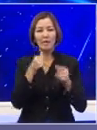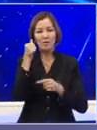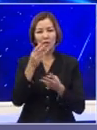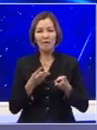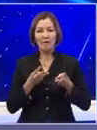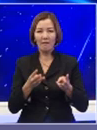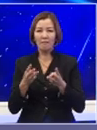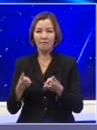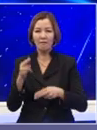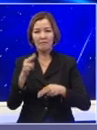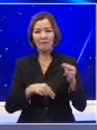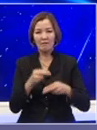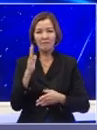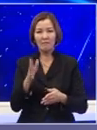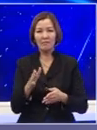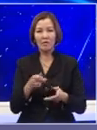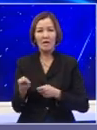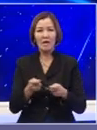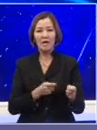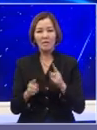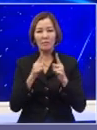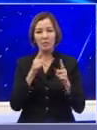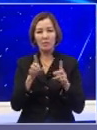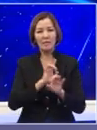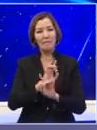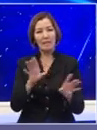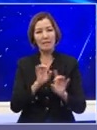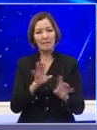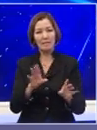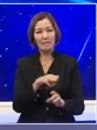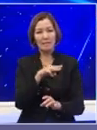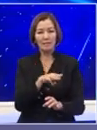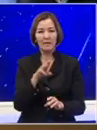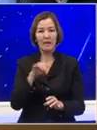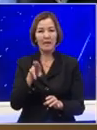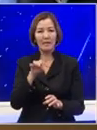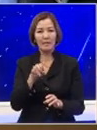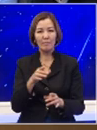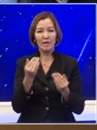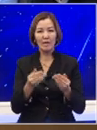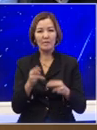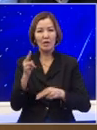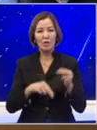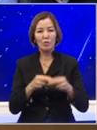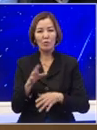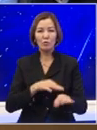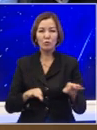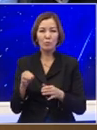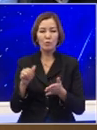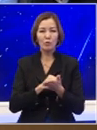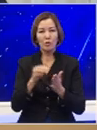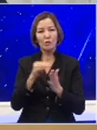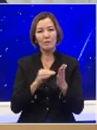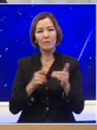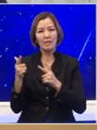салынады. Бұл туралы аймақ әкімі баспасөз жиынында мәлімдеді. Танат Айдарбековтің айтуынша, қазір құрылыс жұмысының жобалық сметалық